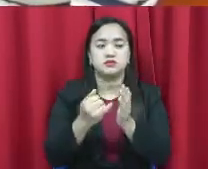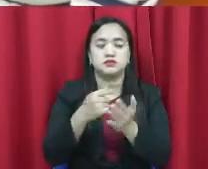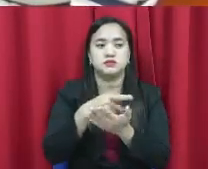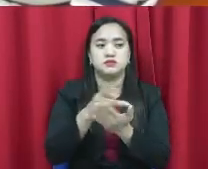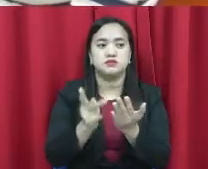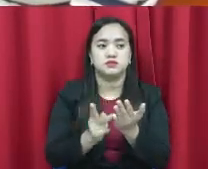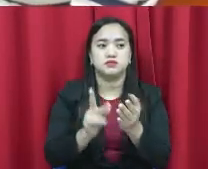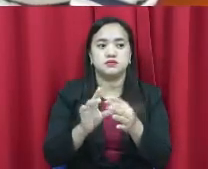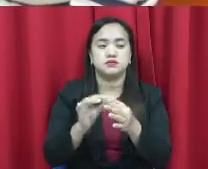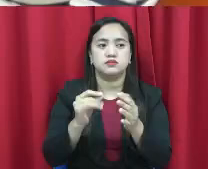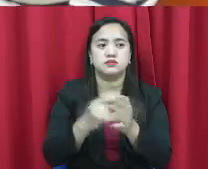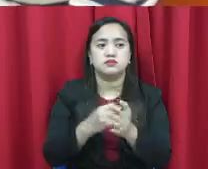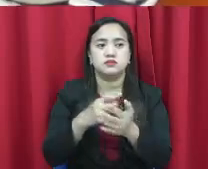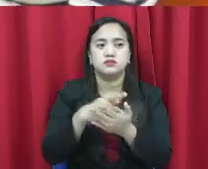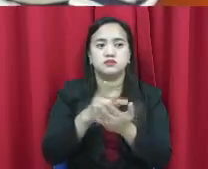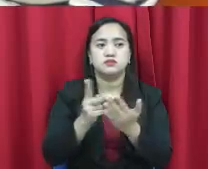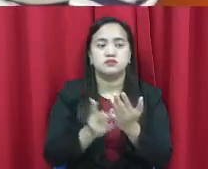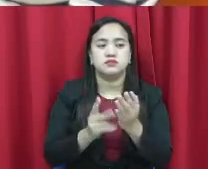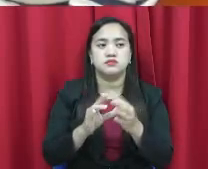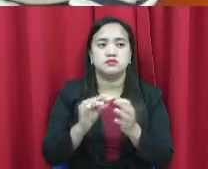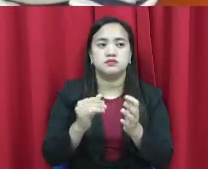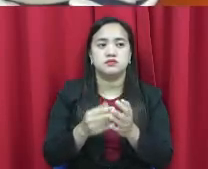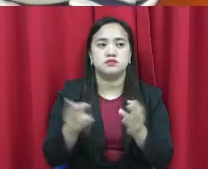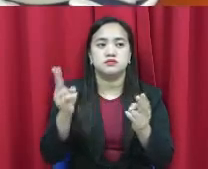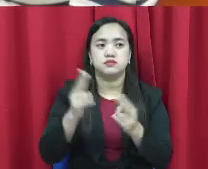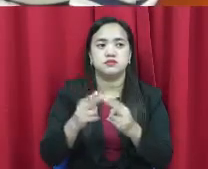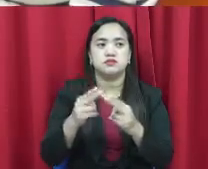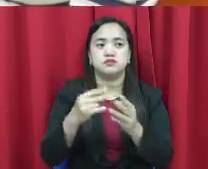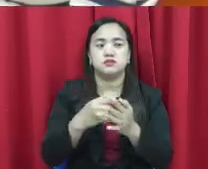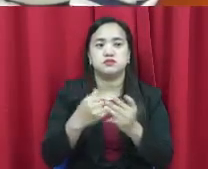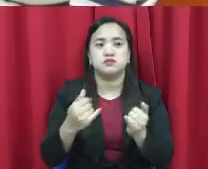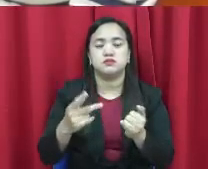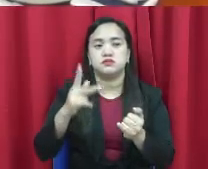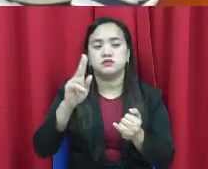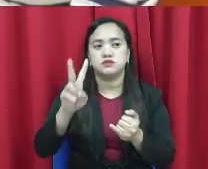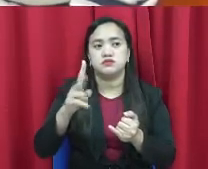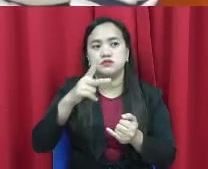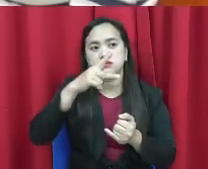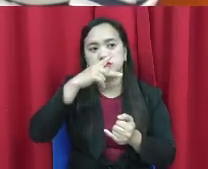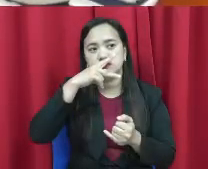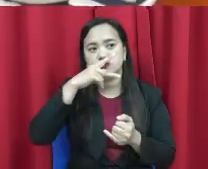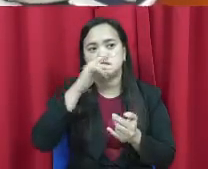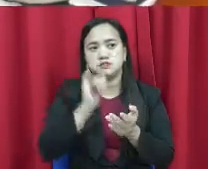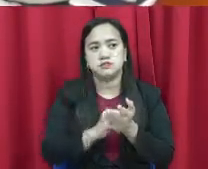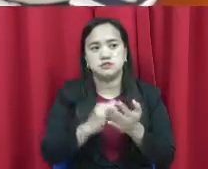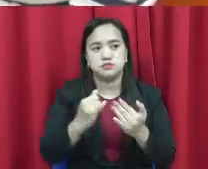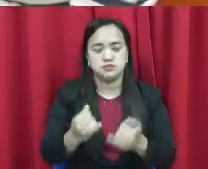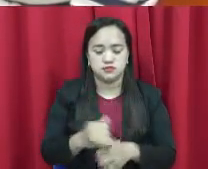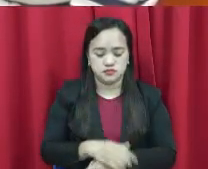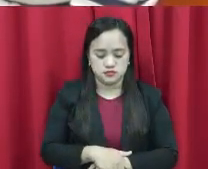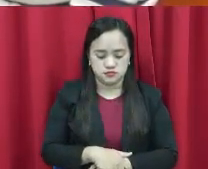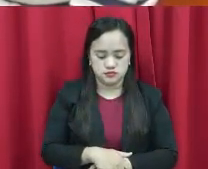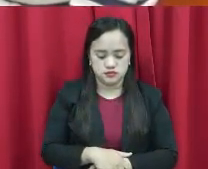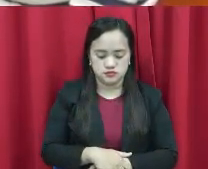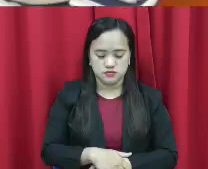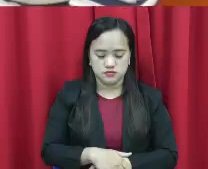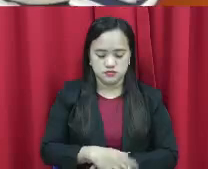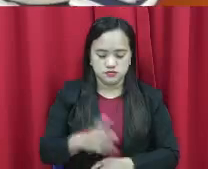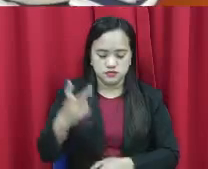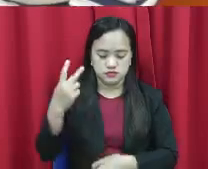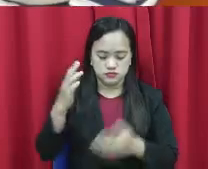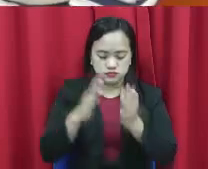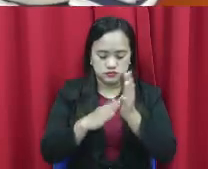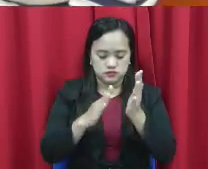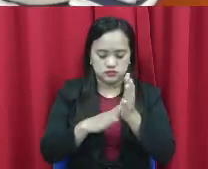of the ano and ngayon hanggang ngayon po n nagkaroon na ng dalawang kids na magkasunod ayan ung pag-aaral po nila